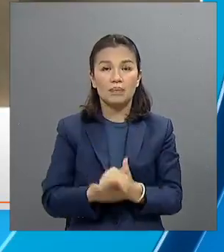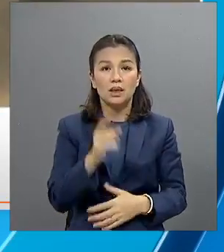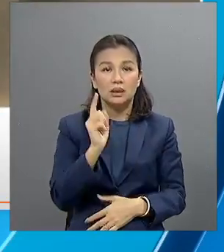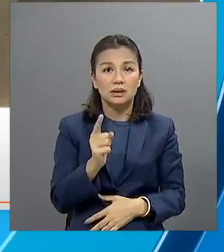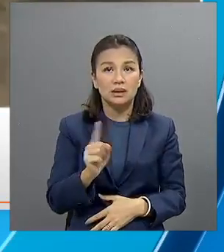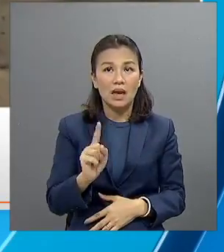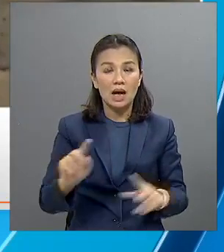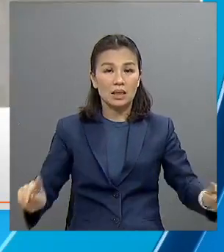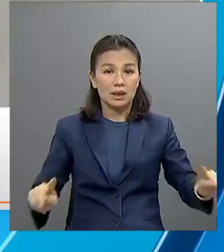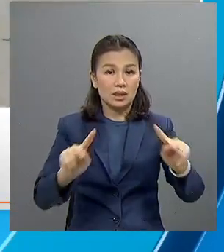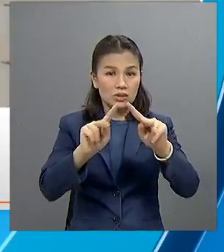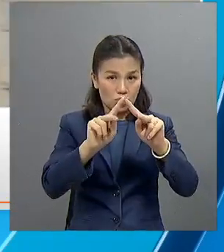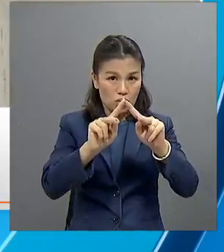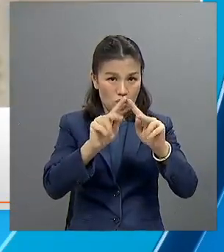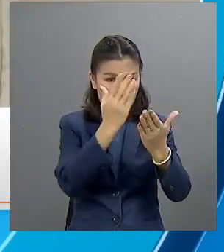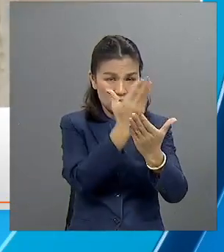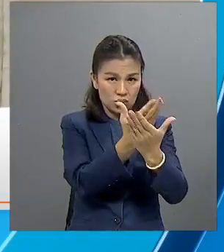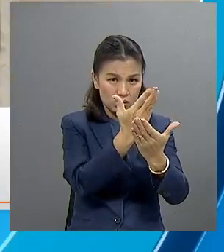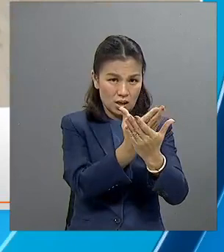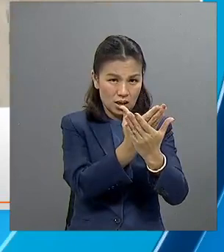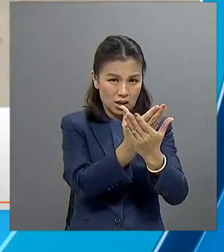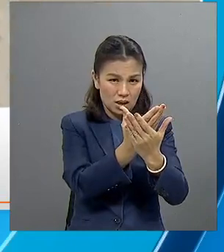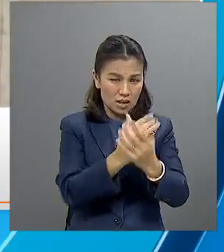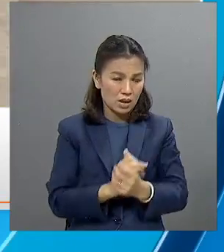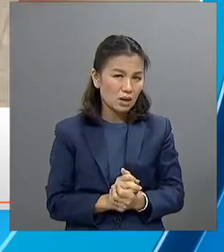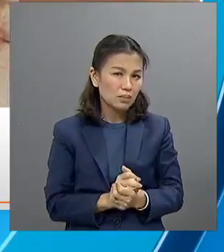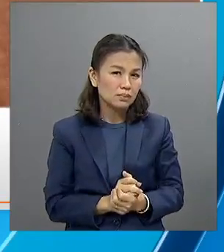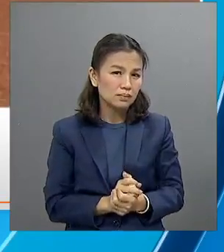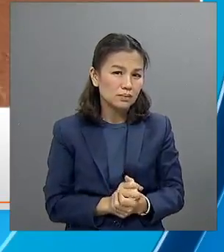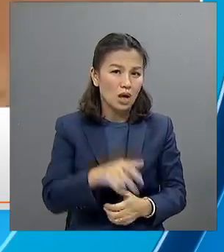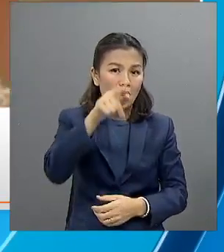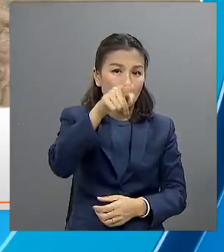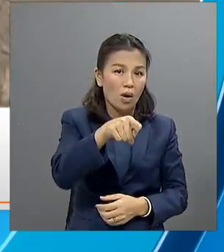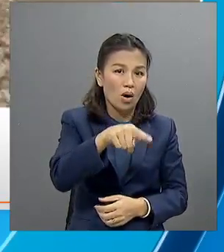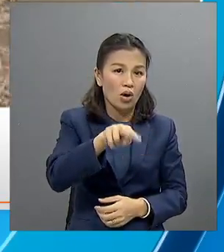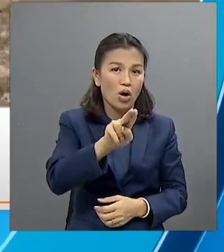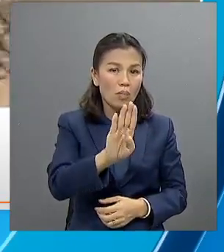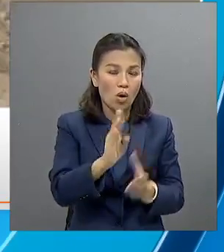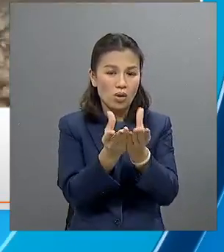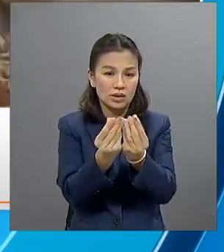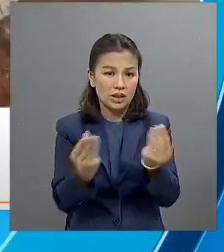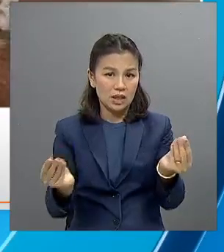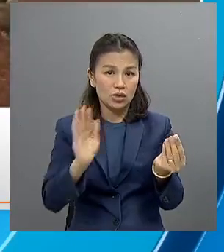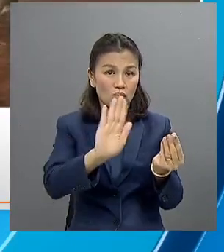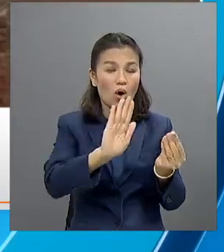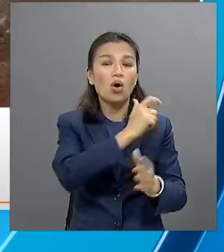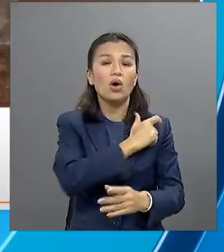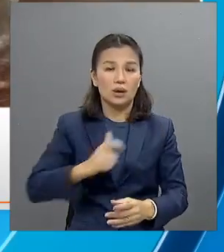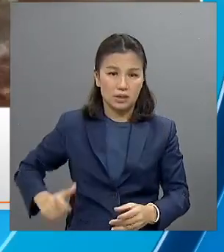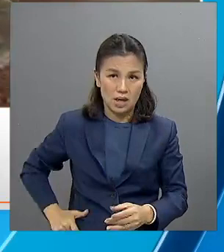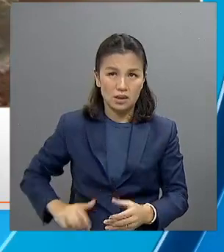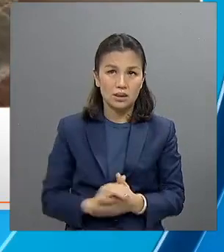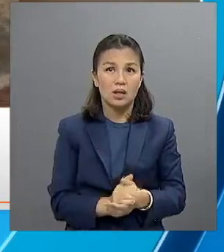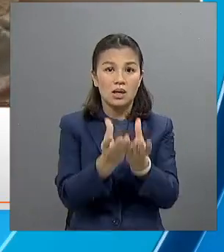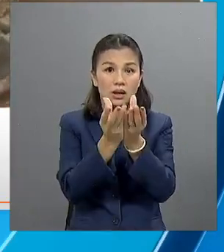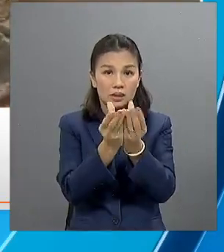ทูตถือกรรมสิทธิ์ถูกไหมฮะตามพรบที่ราชพัสดุนะครับหลักต้องมีว่าที่ดินที่ราชพัสดุเนี่ยคำว่